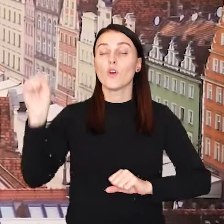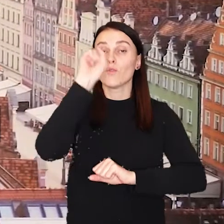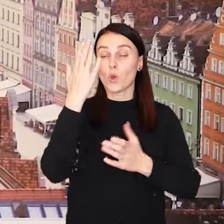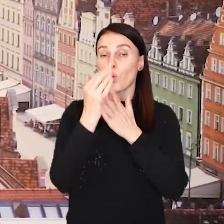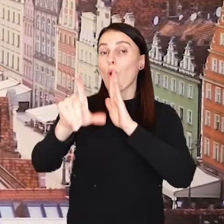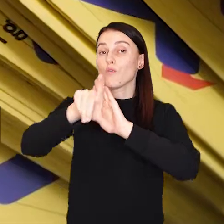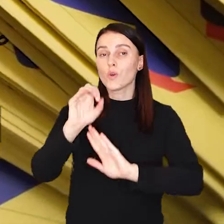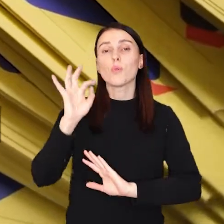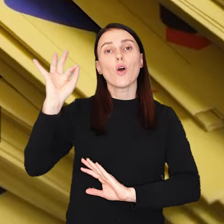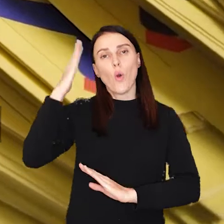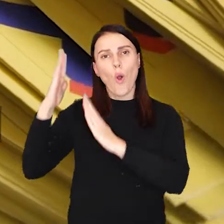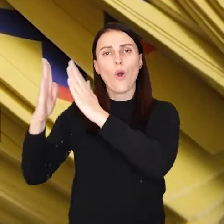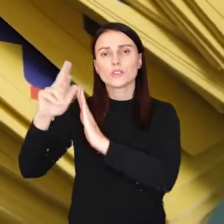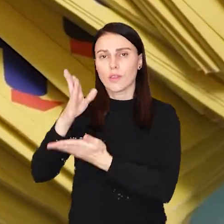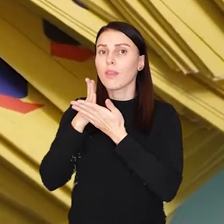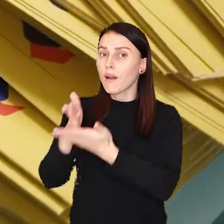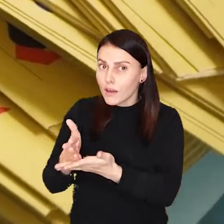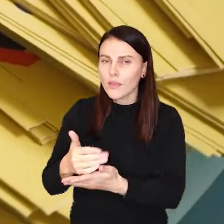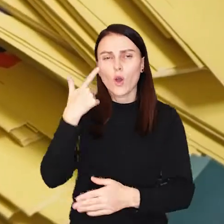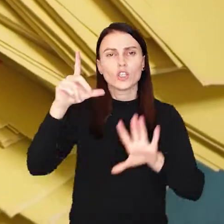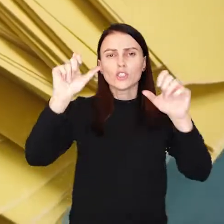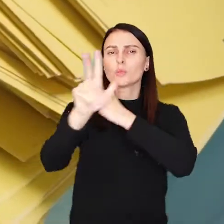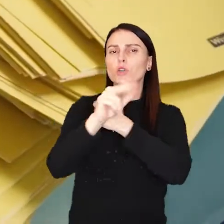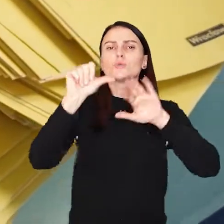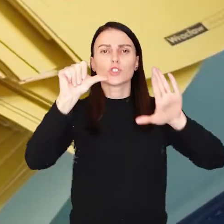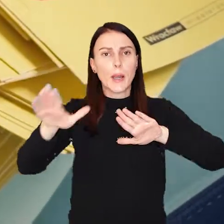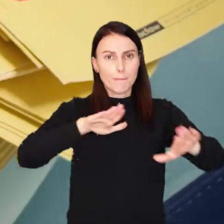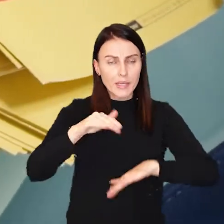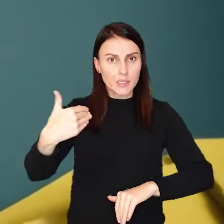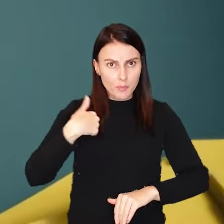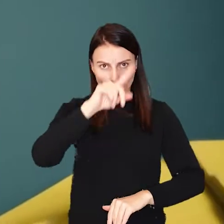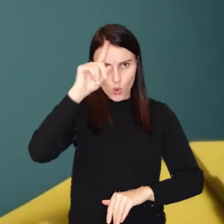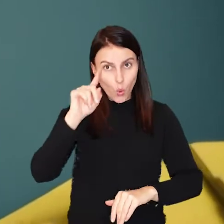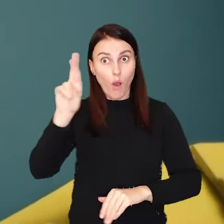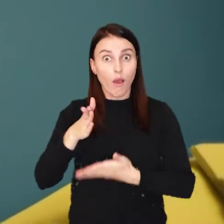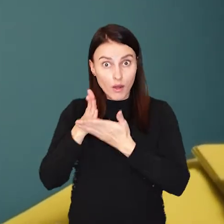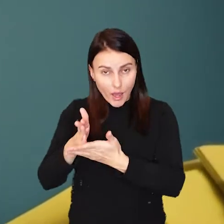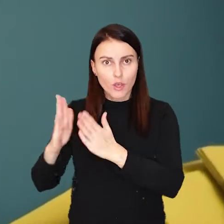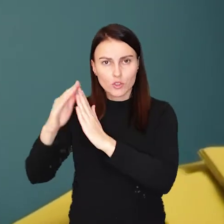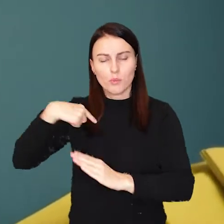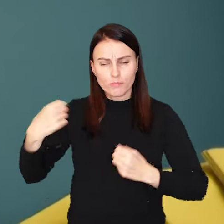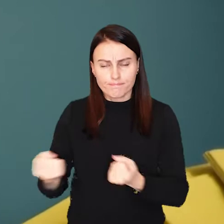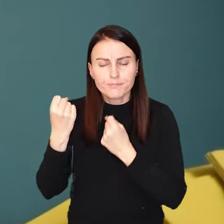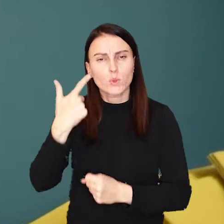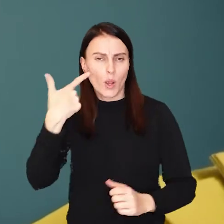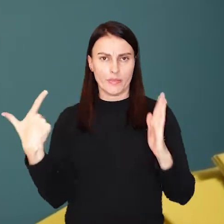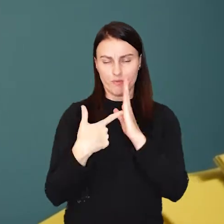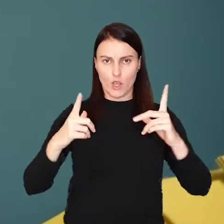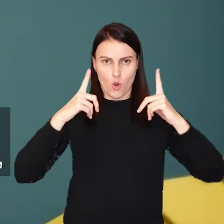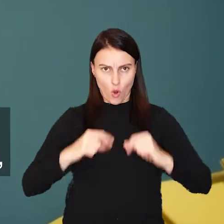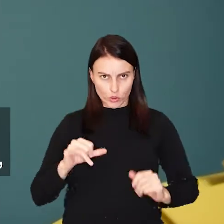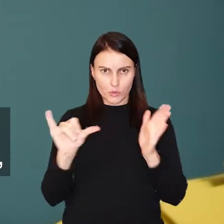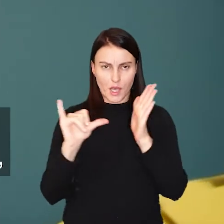Wrocławianie wybrali swoich osiedlowych radnych. O 786 miejsc w radach osiedlowych ubiegało się blisko 2000